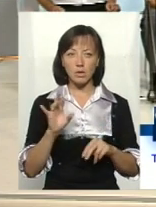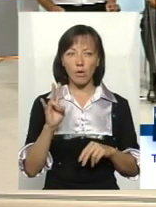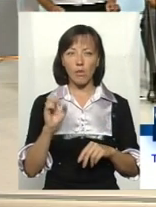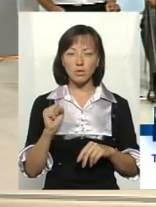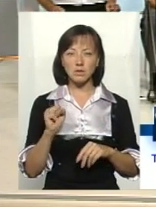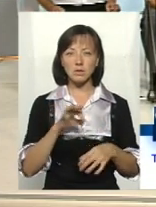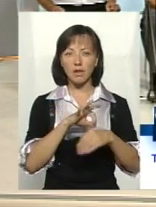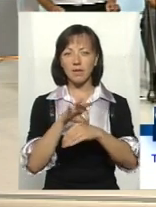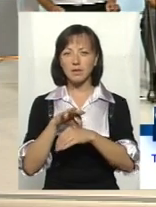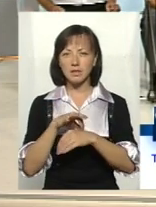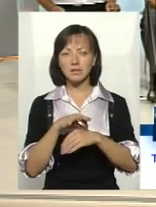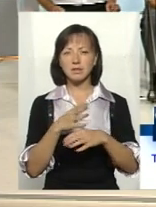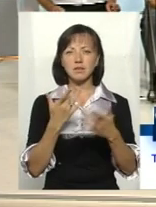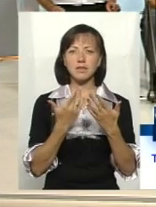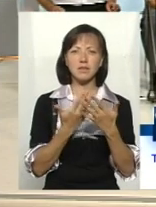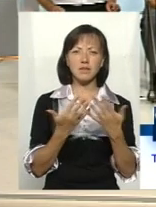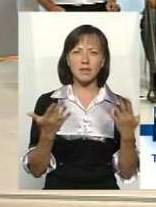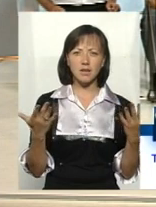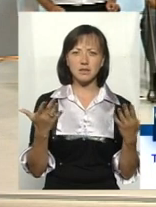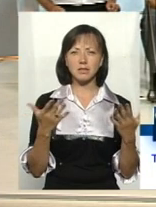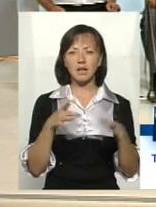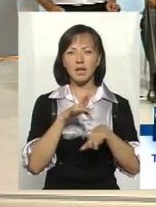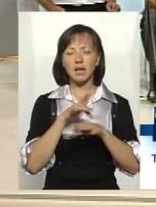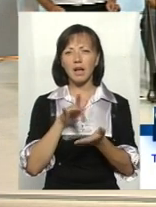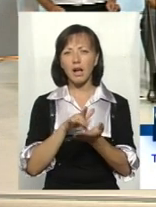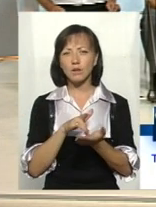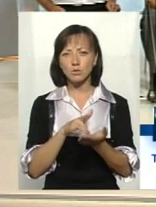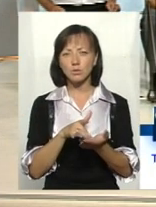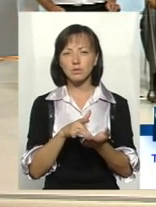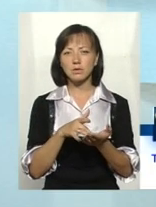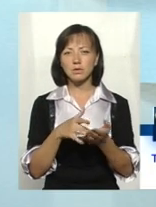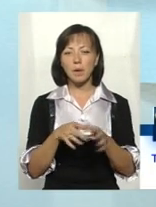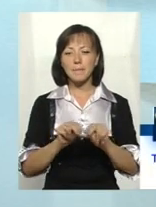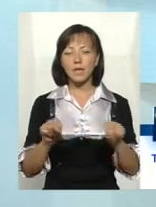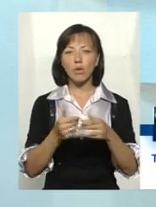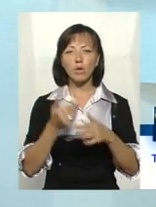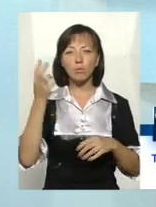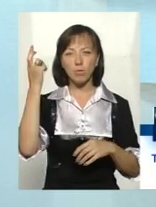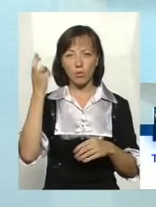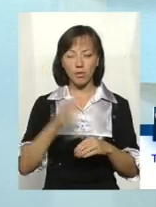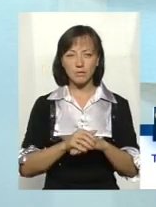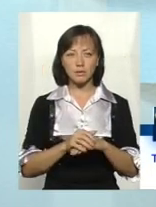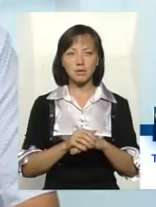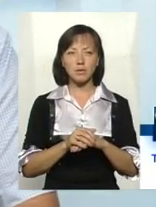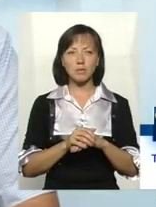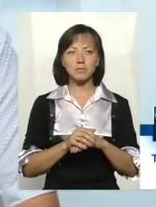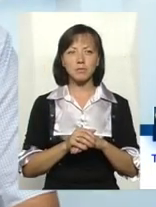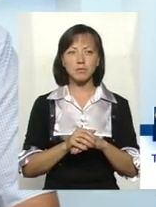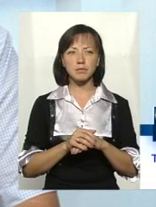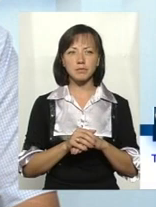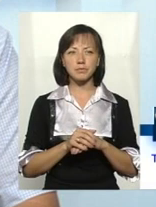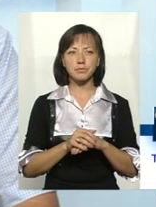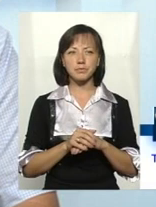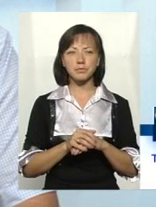на везде, ведет сценарий, на все экскурсии. Это педагог от Бога. Шановная глядача, прошу коротко.